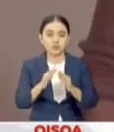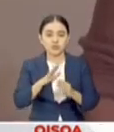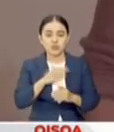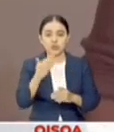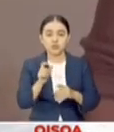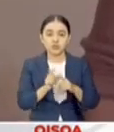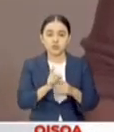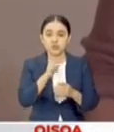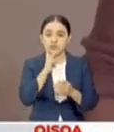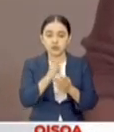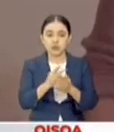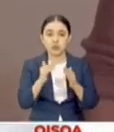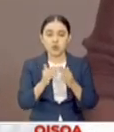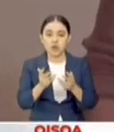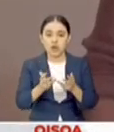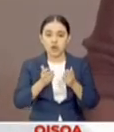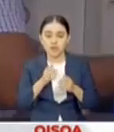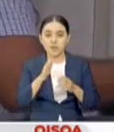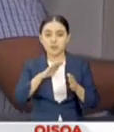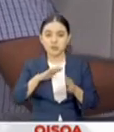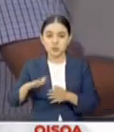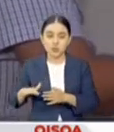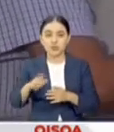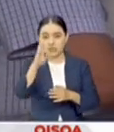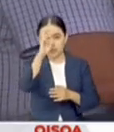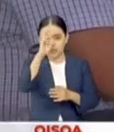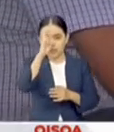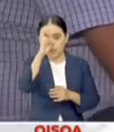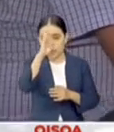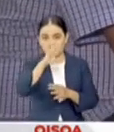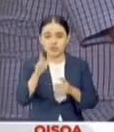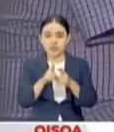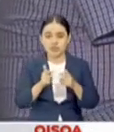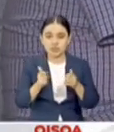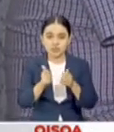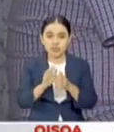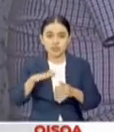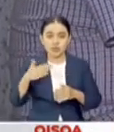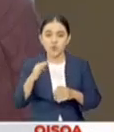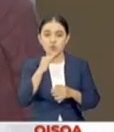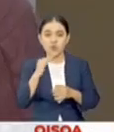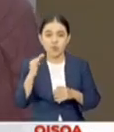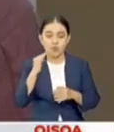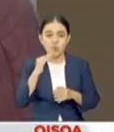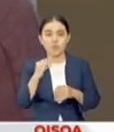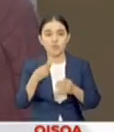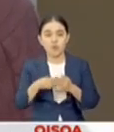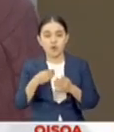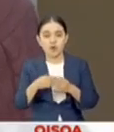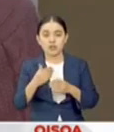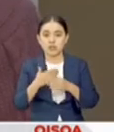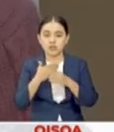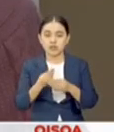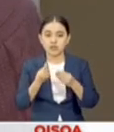Uning so'zlariga ko'ra, uyni qabul qilib olganidan so'ng davlat va nodavlat tashkilotlari tomonidan ko'plab moddiy va ma'naviy